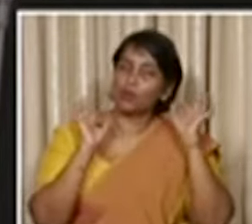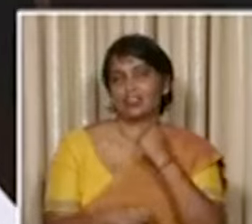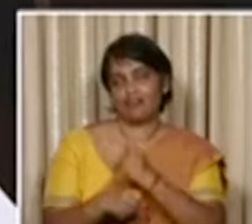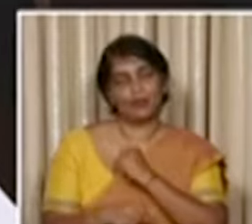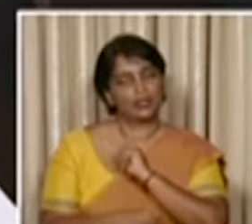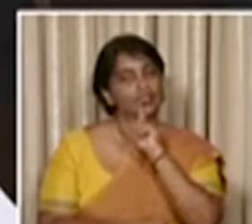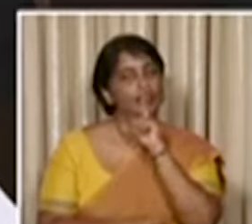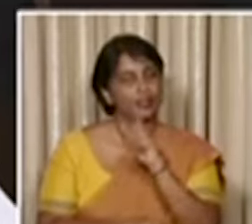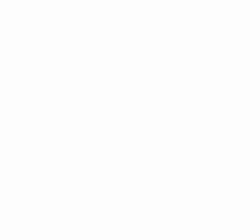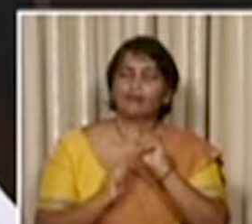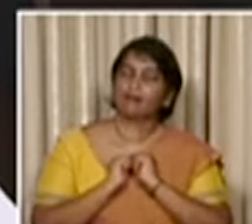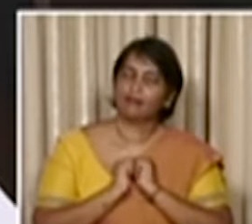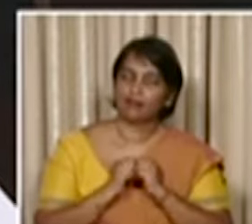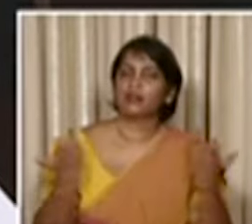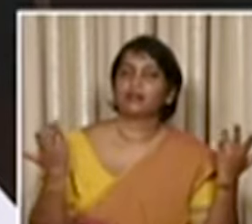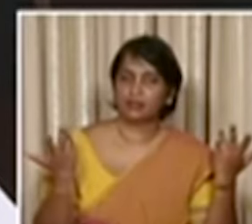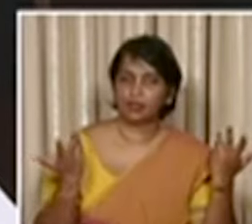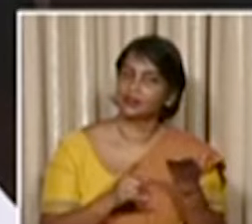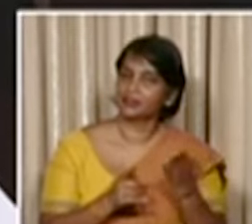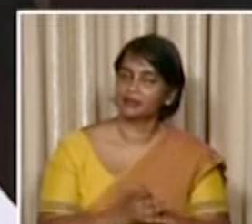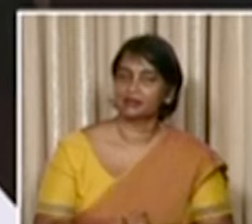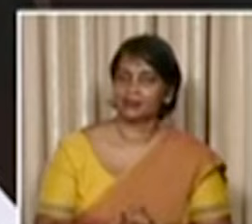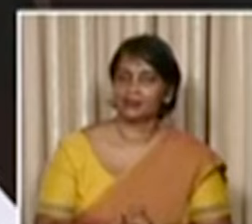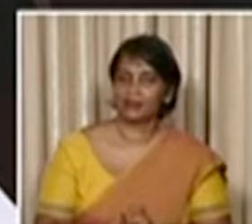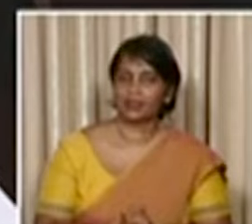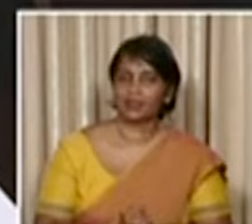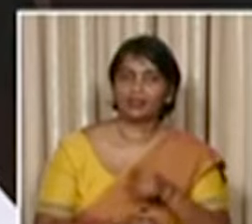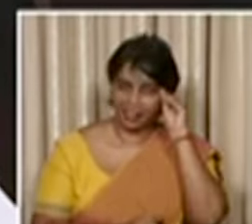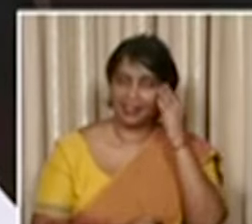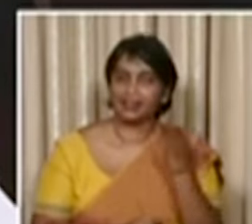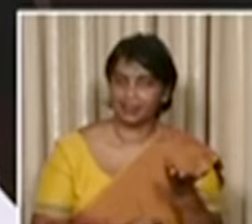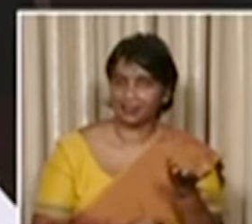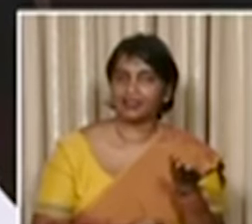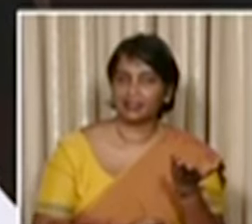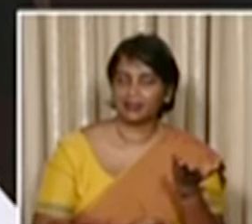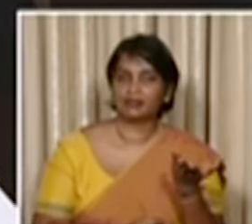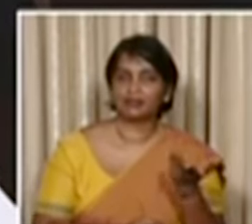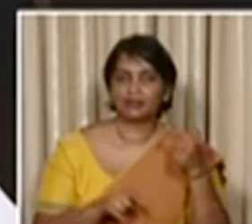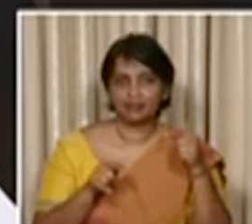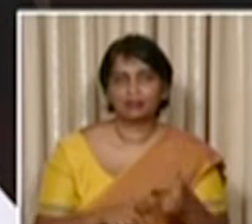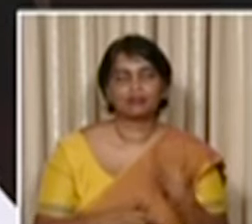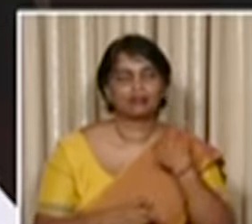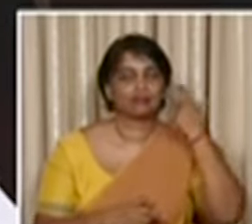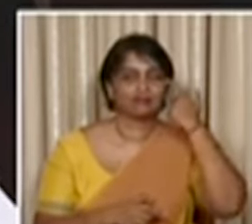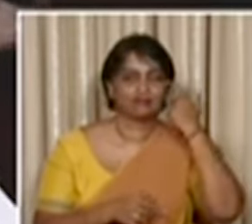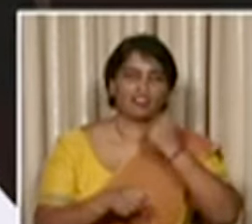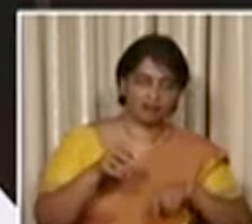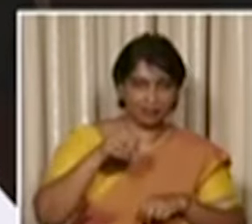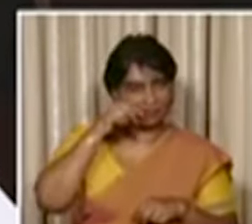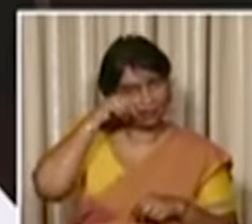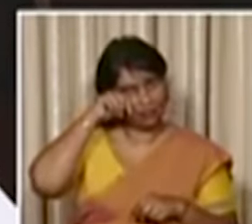කියලා. දැන් කියලා වැඩක් නැහැ අධිකරණ ඇමතිතුමා. ඔබතුමාටත් ඔය තේරෙනවනේ. ඒකනේ ඔබතුමාත් දැන් තීන්දුව කරලා තියෙන්නේ මේ ආණ්ඩුවෙන් ඉවත්